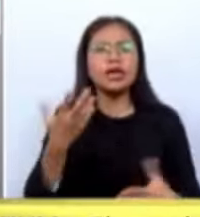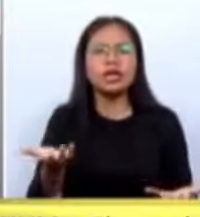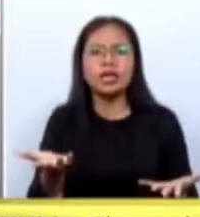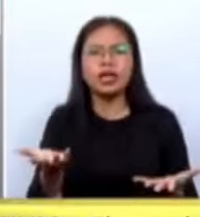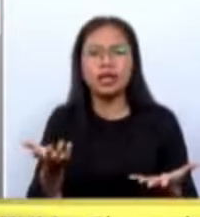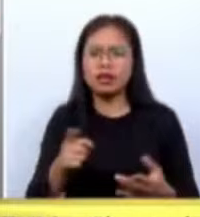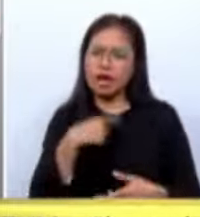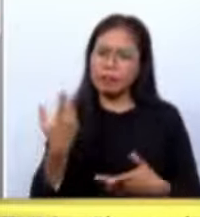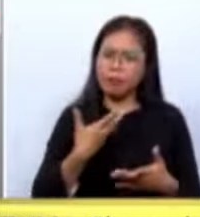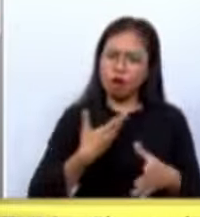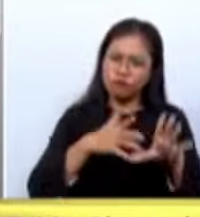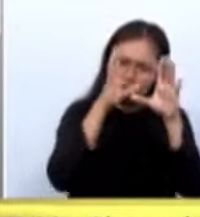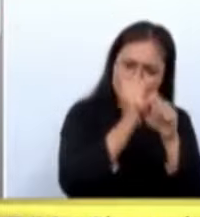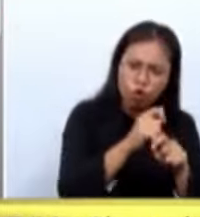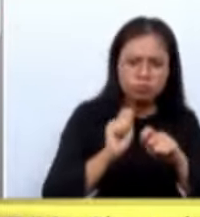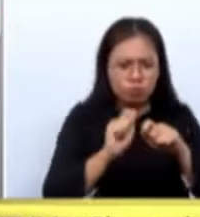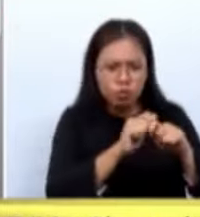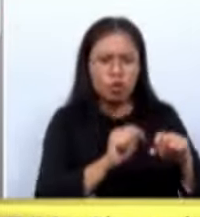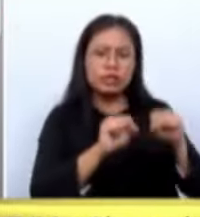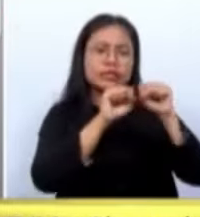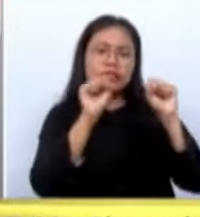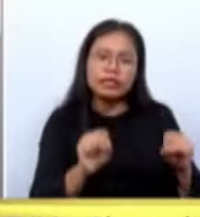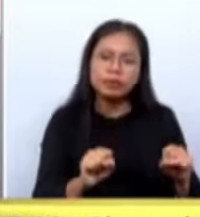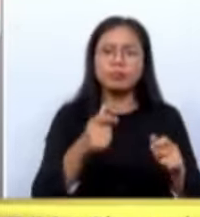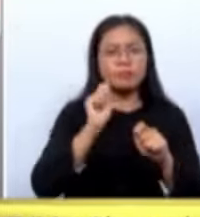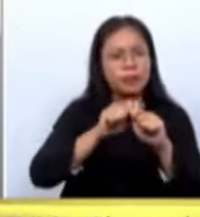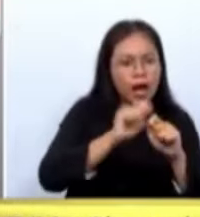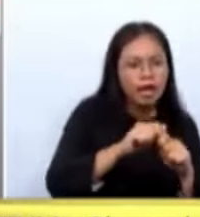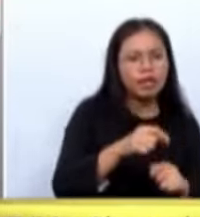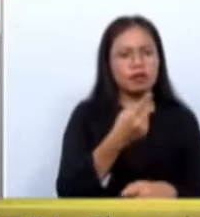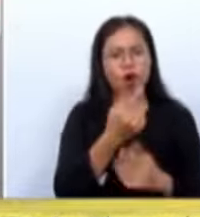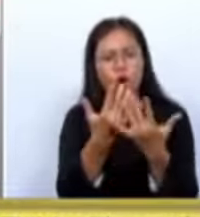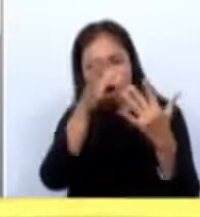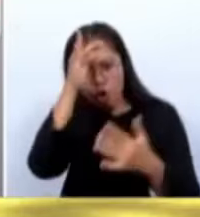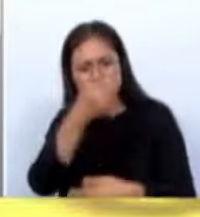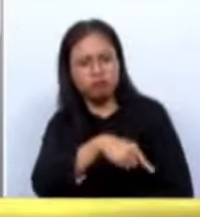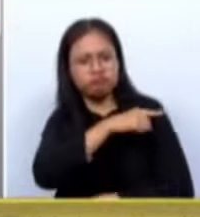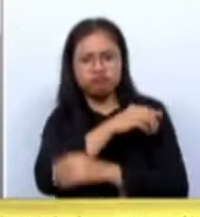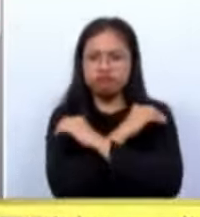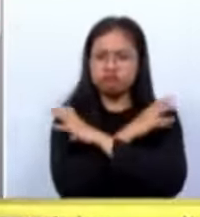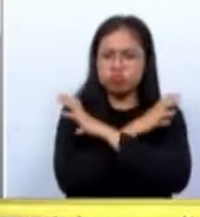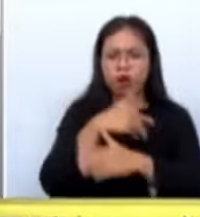segera siapkan sistemnya segera siapkan orangnya segera siapkan langkahnya by